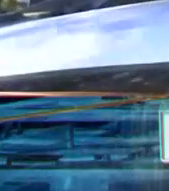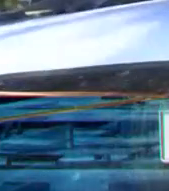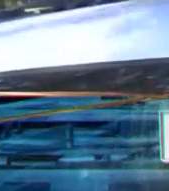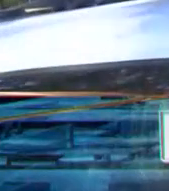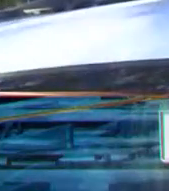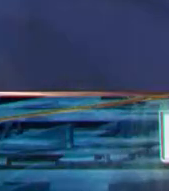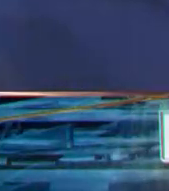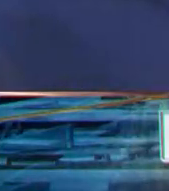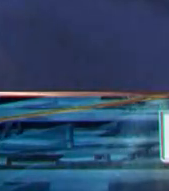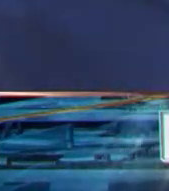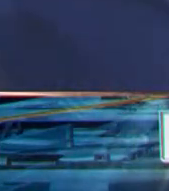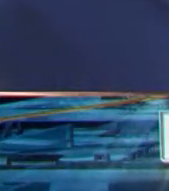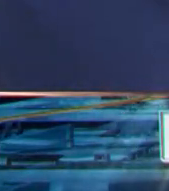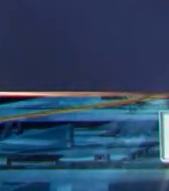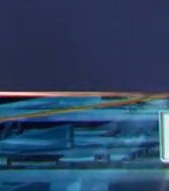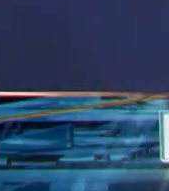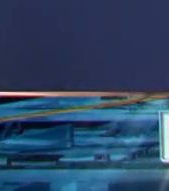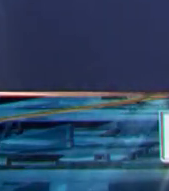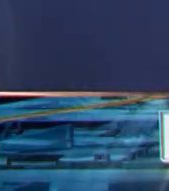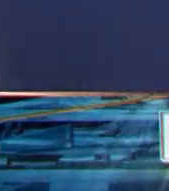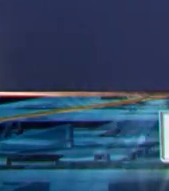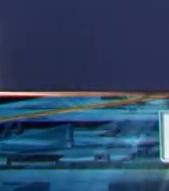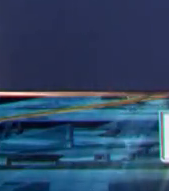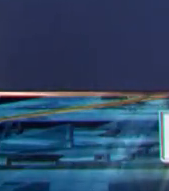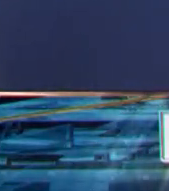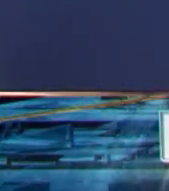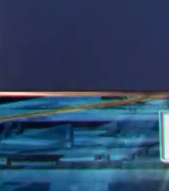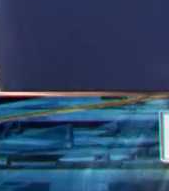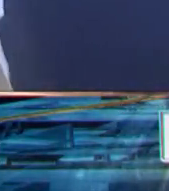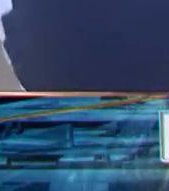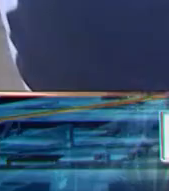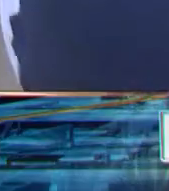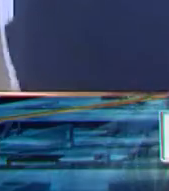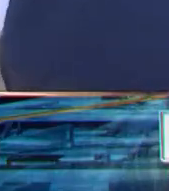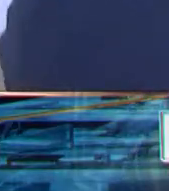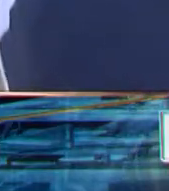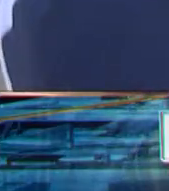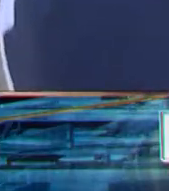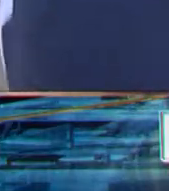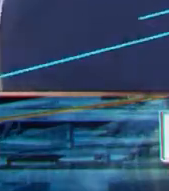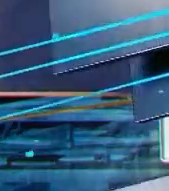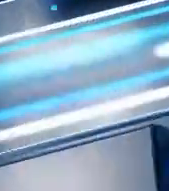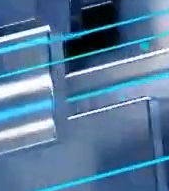басталды. Хаттама толтырамыз, 134 жылақты. Бірінші тармағымен ескерту ретінде.